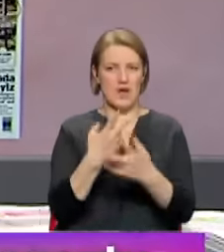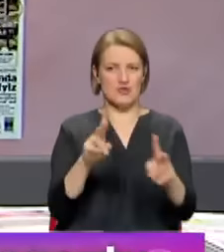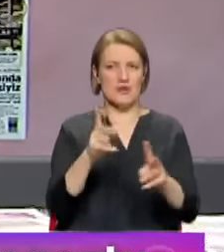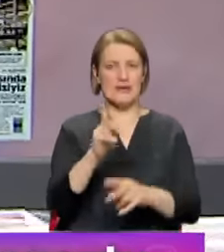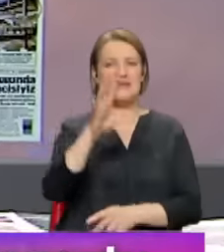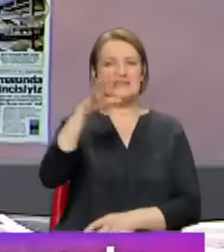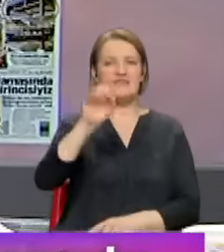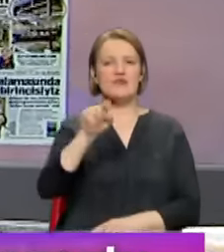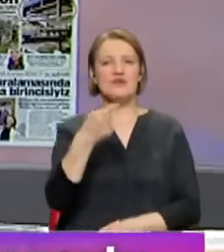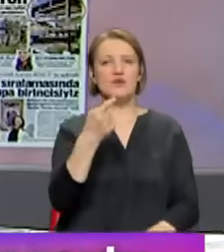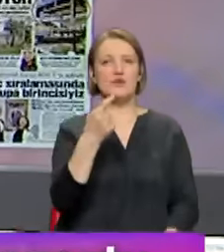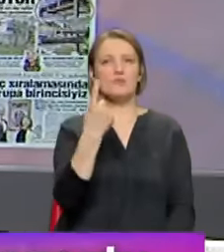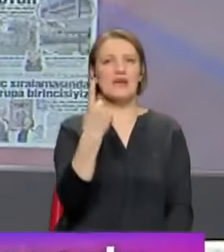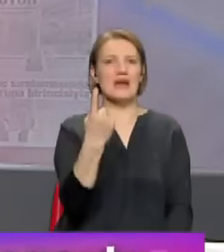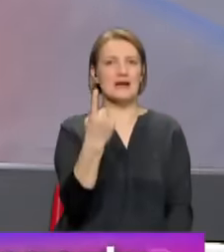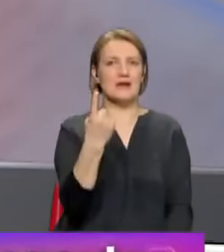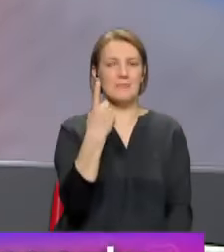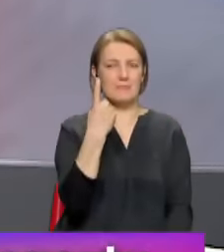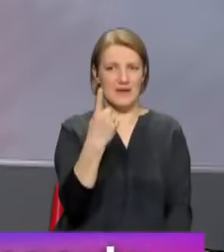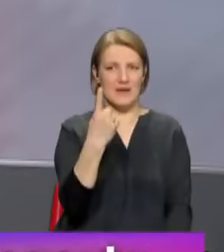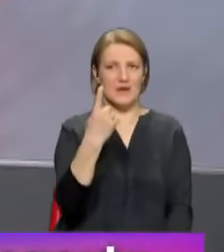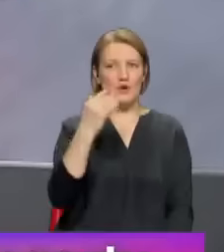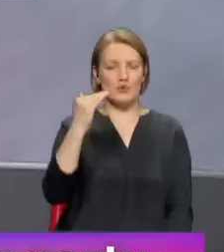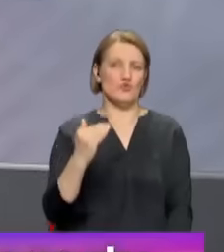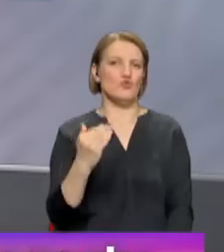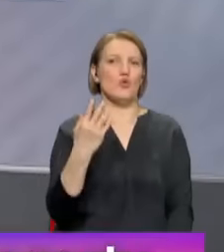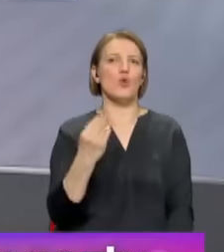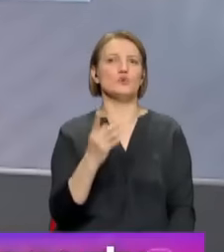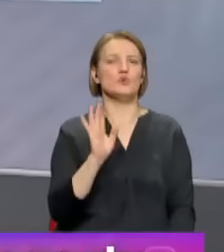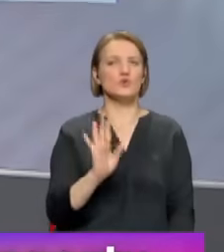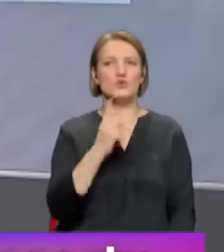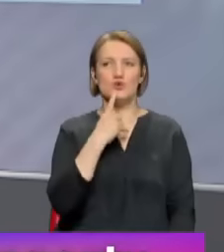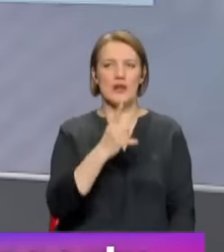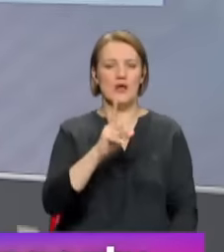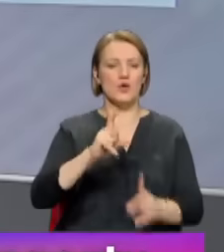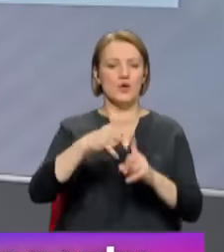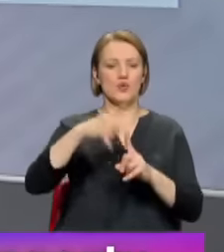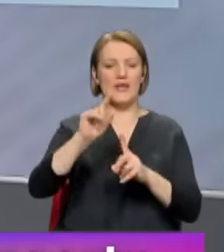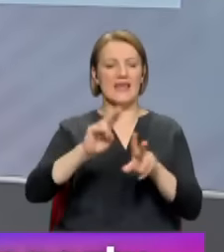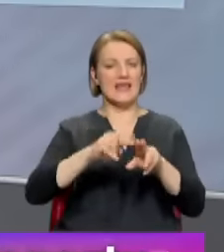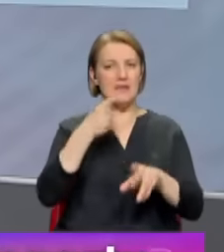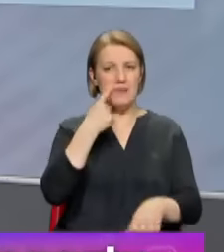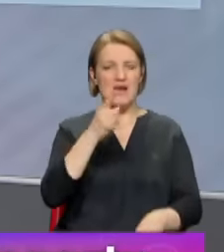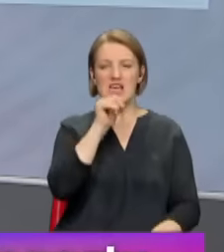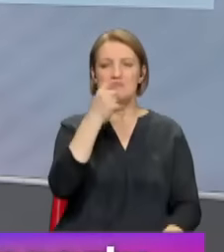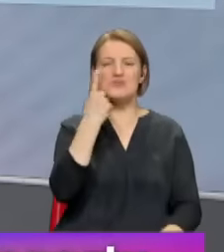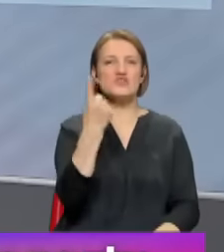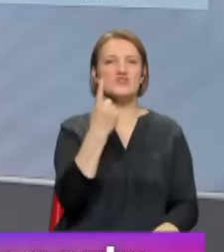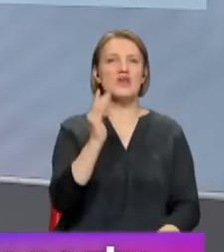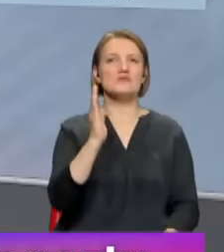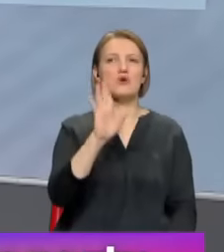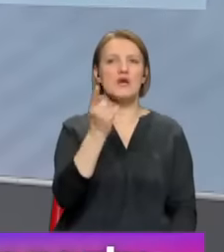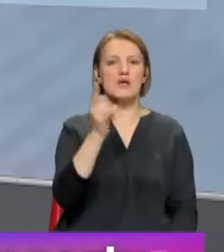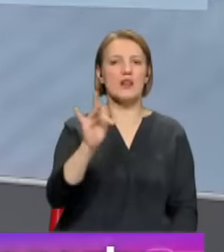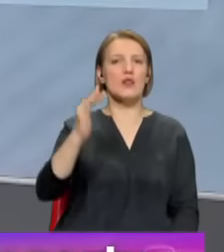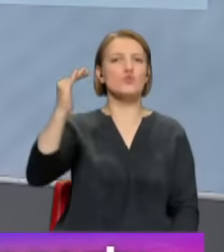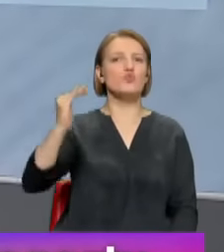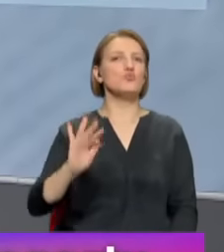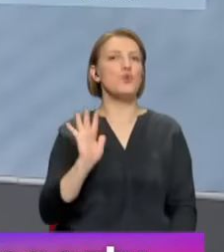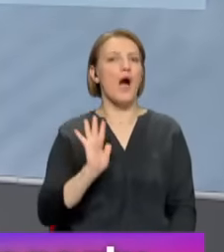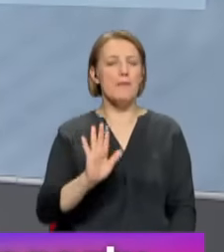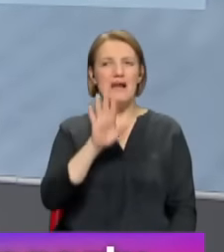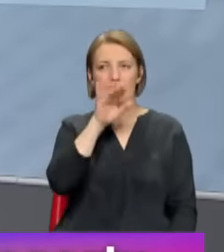ve 0,1'lik bir düşüş olduğu söyleniyor. TÜİK'e baktığınızda zaten hiçbir şey ilerlemiyor. Bakın işsizlik de düşmüş